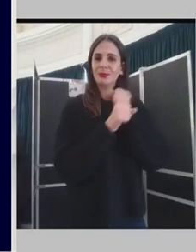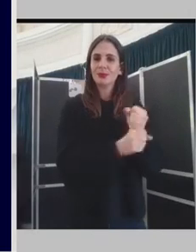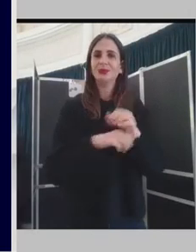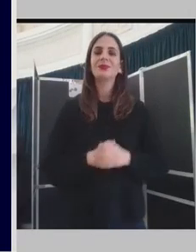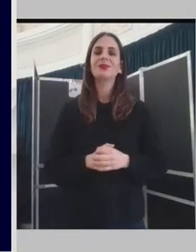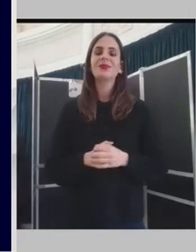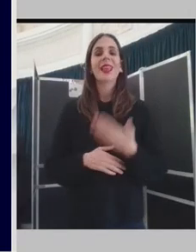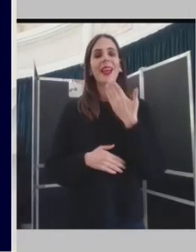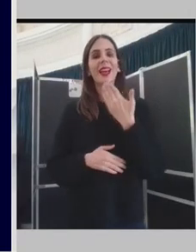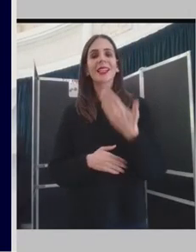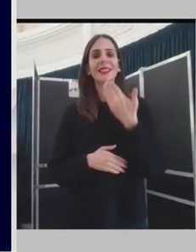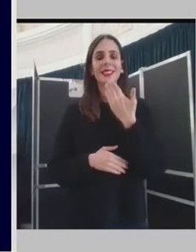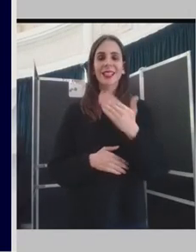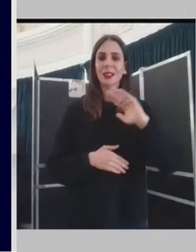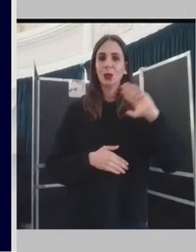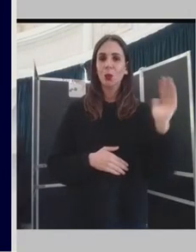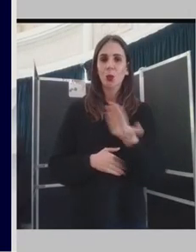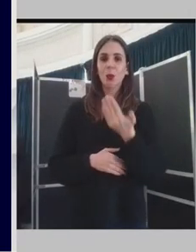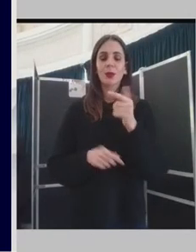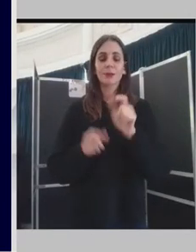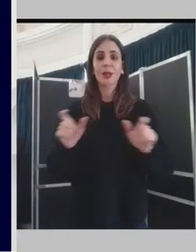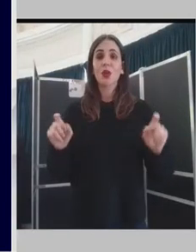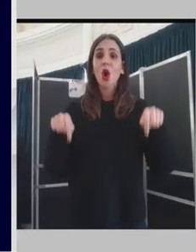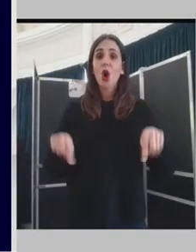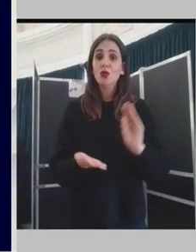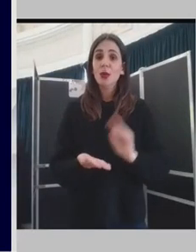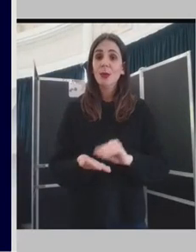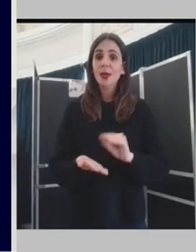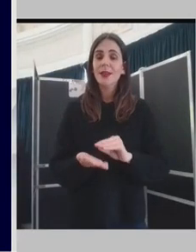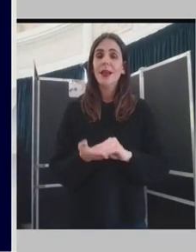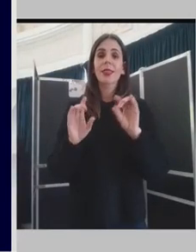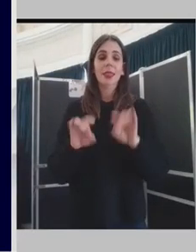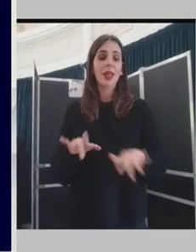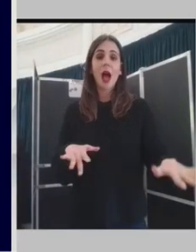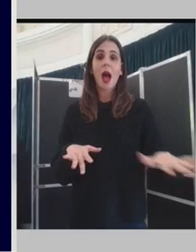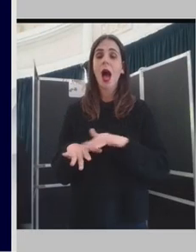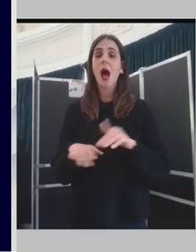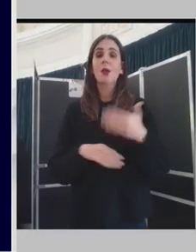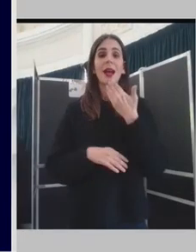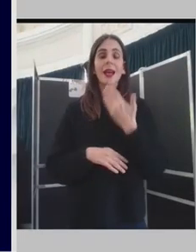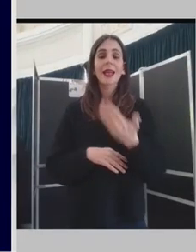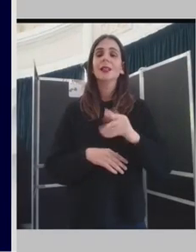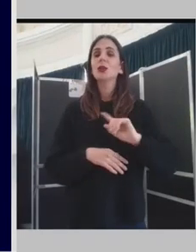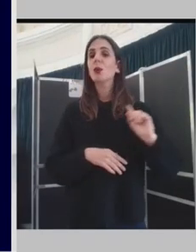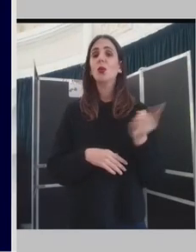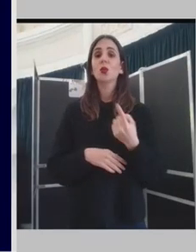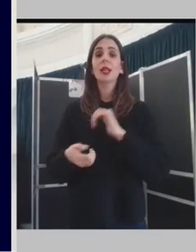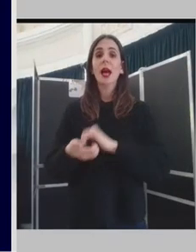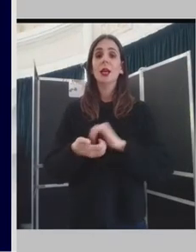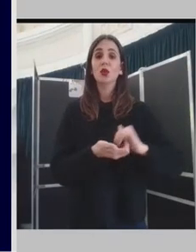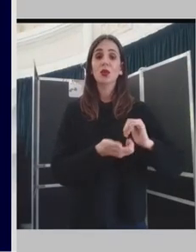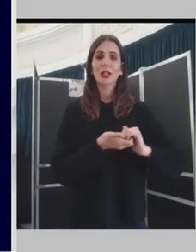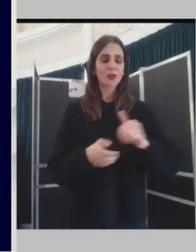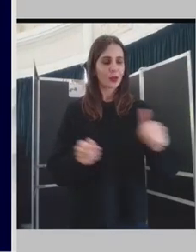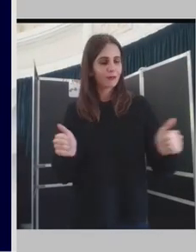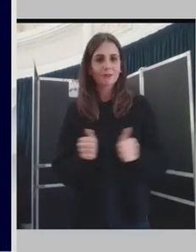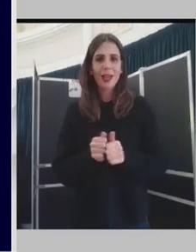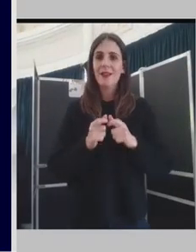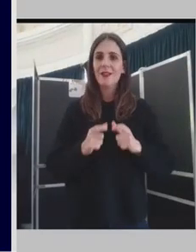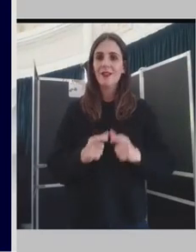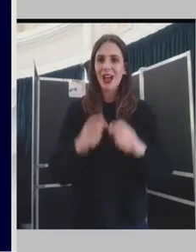Grazie a tutti, tutte le persone che sono qui in aula, tutte le associazioni che ci hanno accompagnato in questo viaggio, un